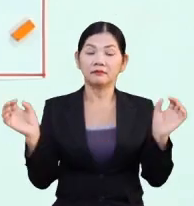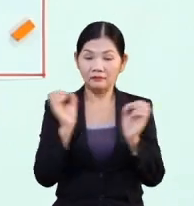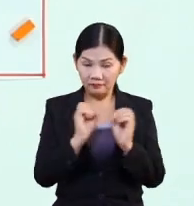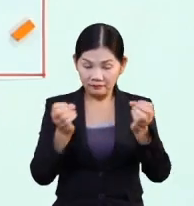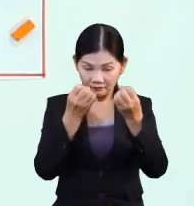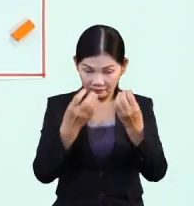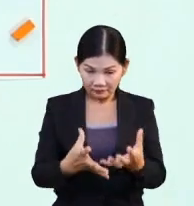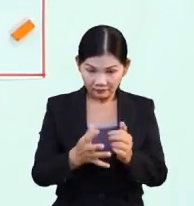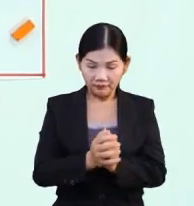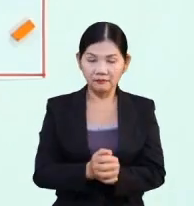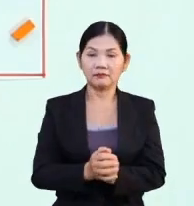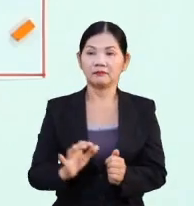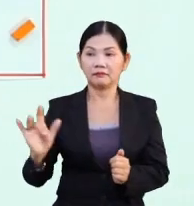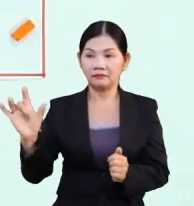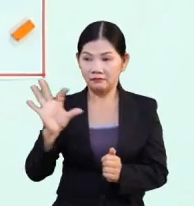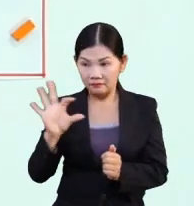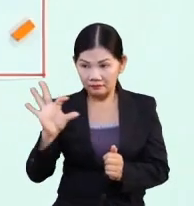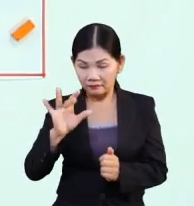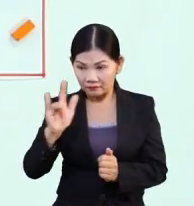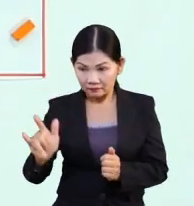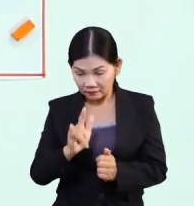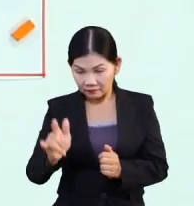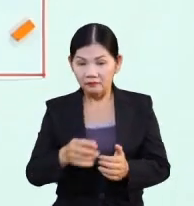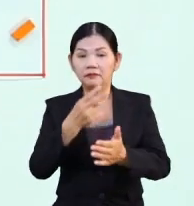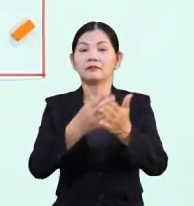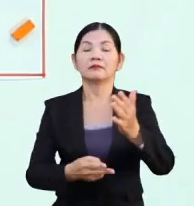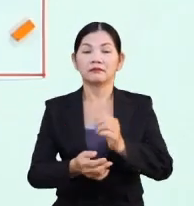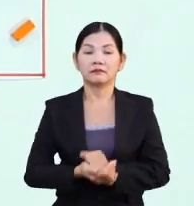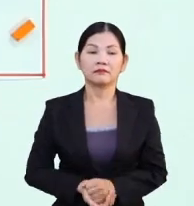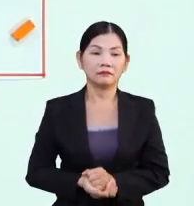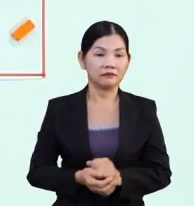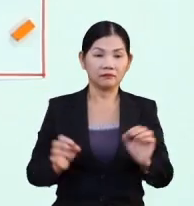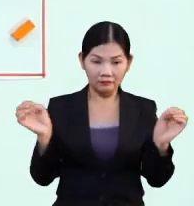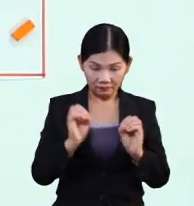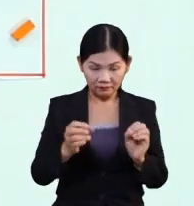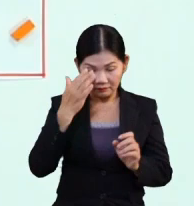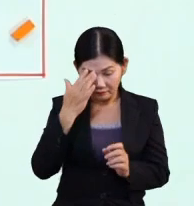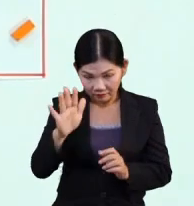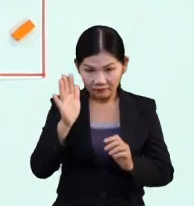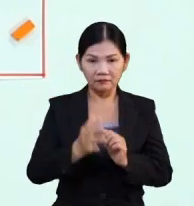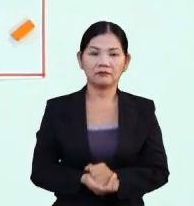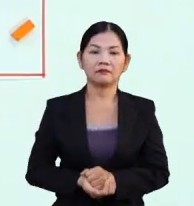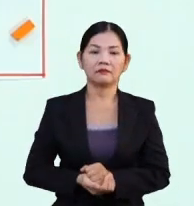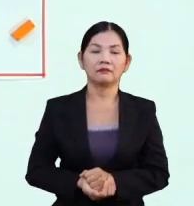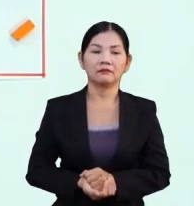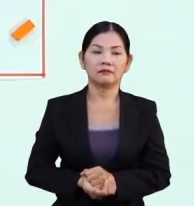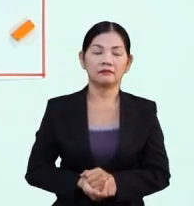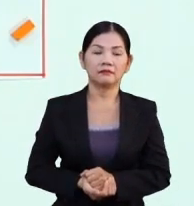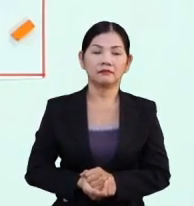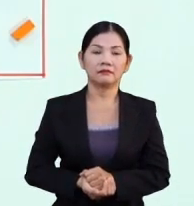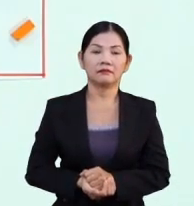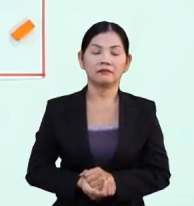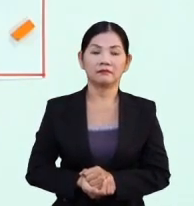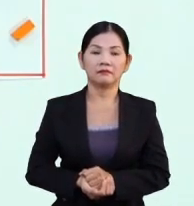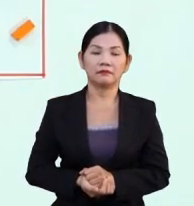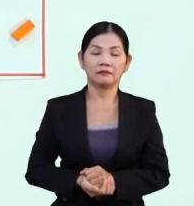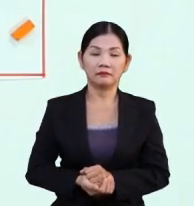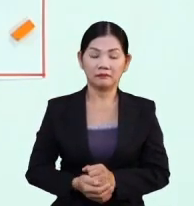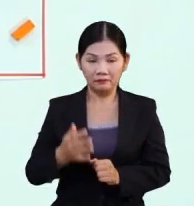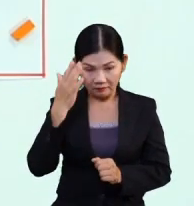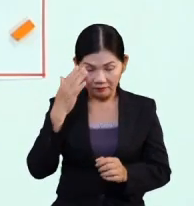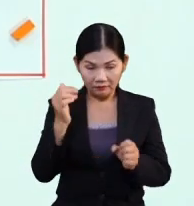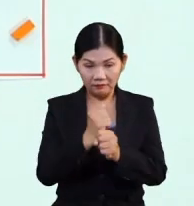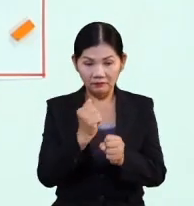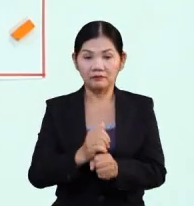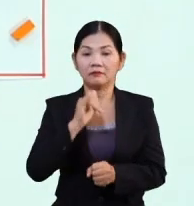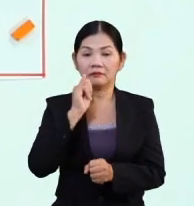នប៉ុន្មានអត់ដែលមិនទាន់មានបង្គន់អនាម័យប្រើប្រាស់ចាមិនទាន់ដឹងទេណាអញ្ចឹងដើម្បីដឹងថាចំនួនផ្ទះដែលមិនទាន់បានធ្វើបង្គ